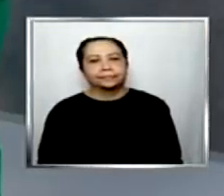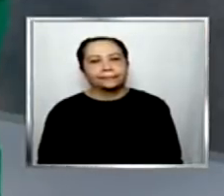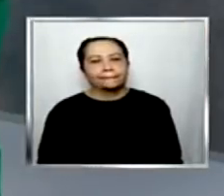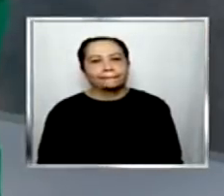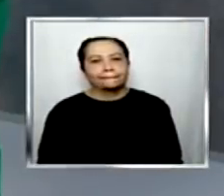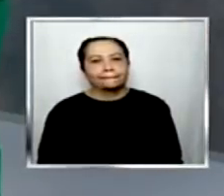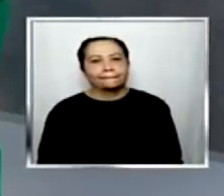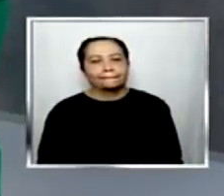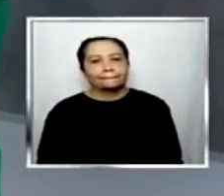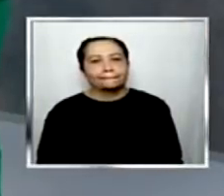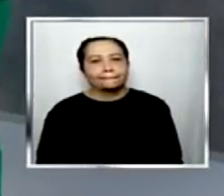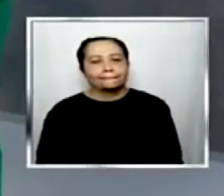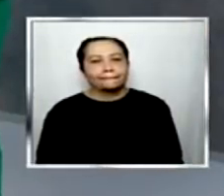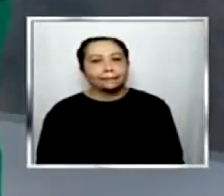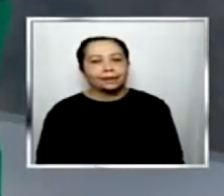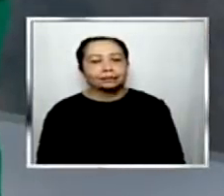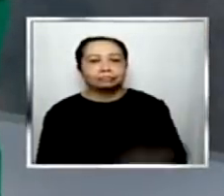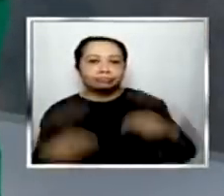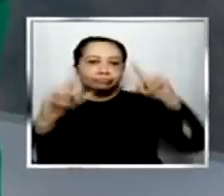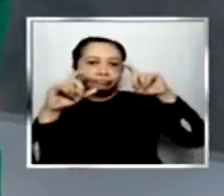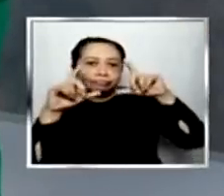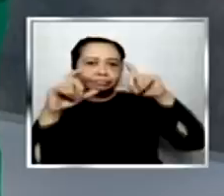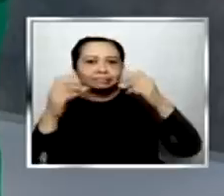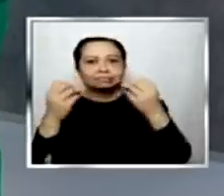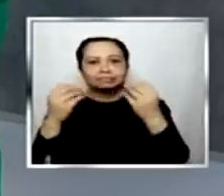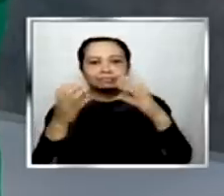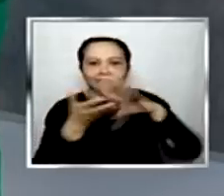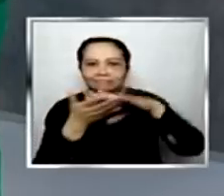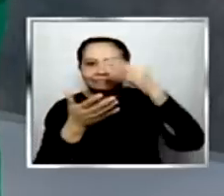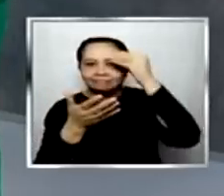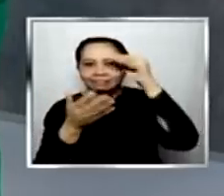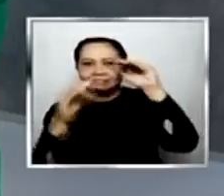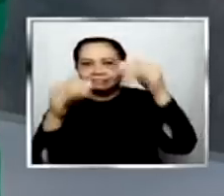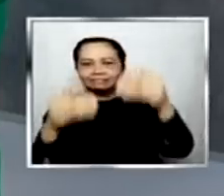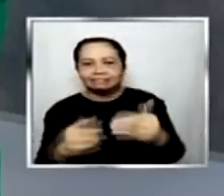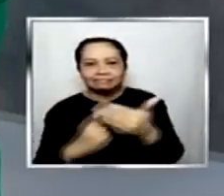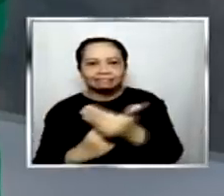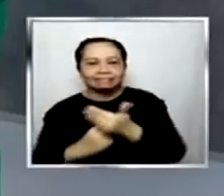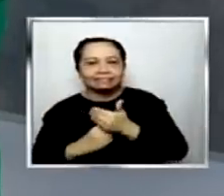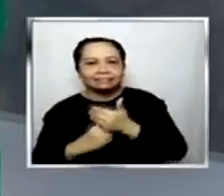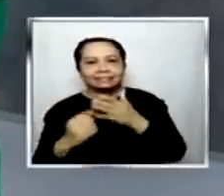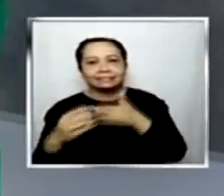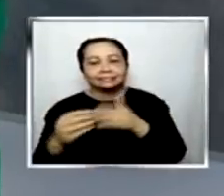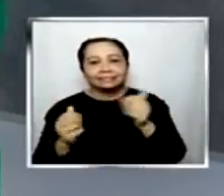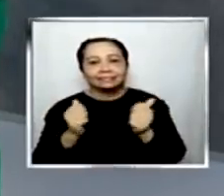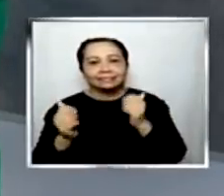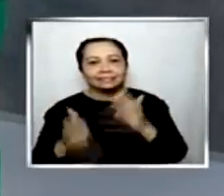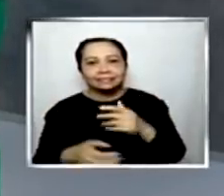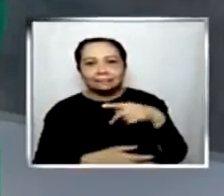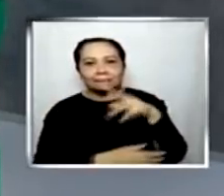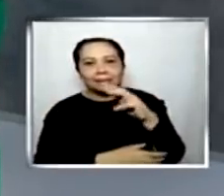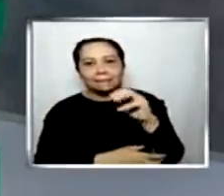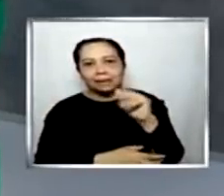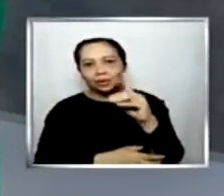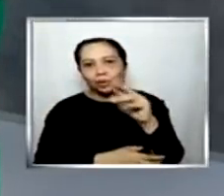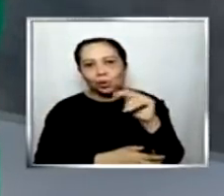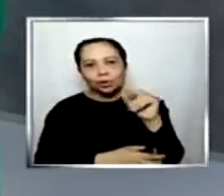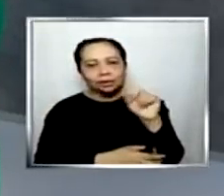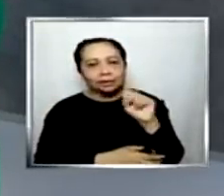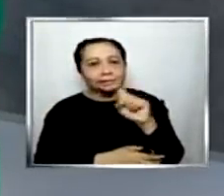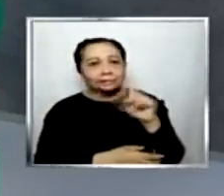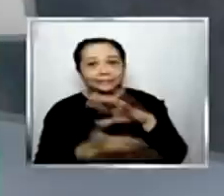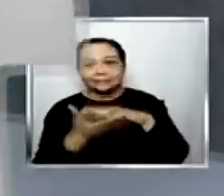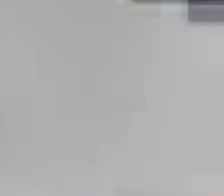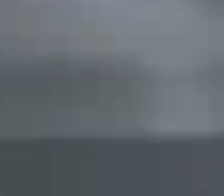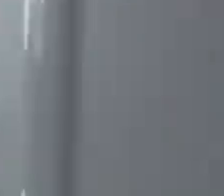From cooking to photography, maraming natutunan ngayong quarantine ang mga lead actor ng seryeng Primadonnas. Ang kanilang natutunan sa Aking Chika.